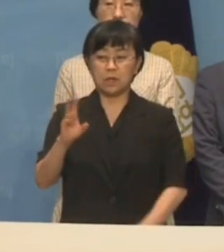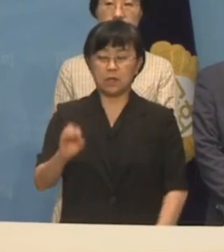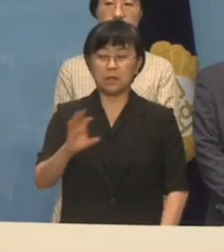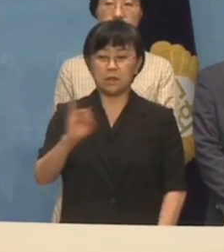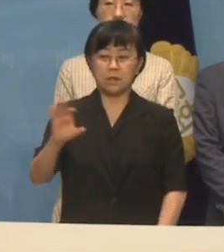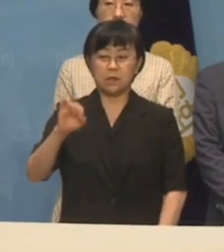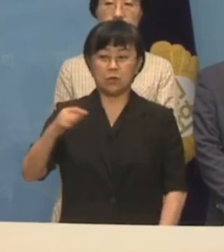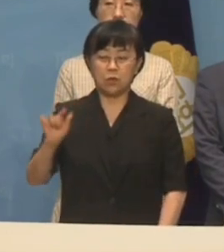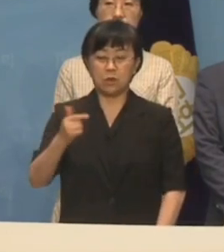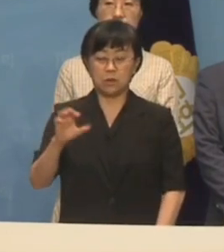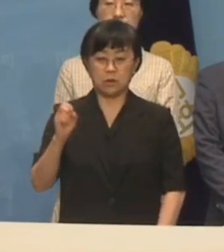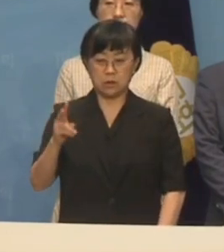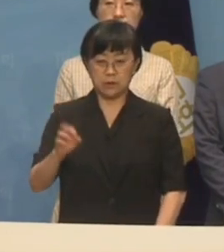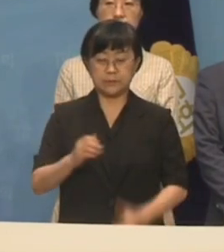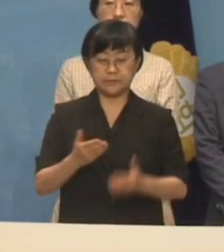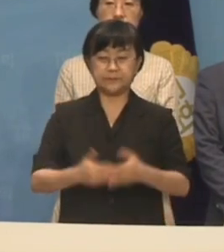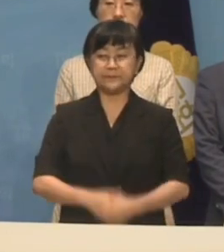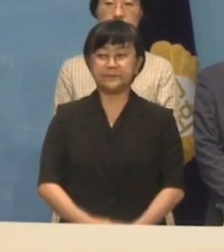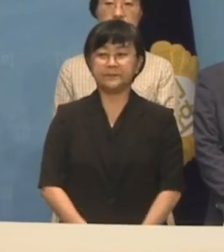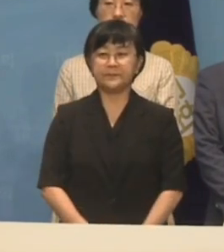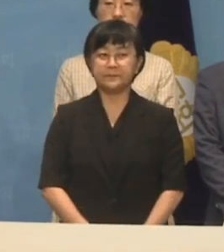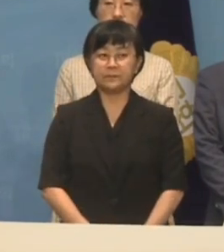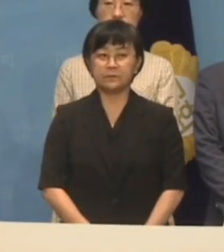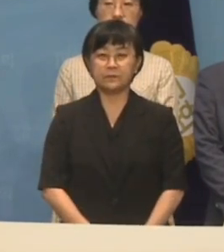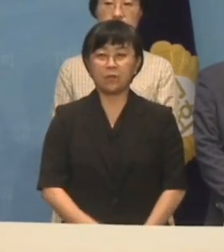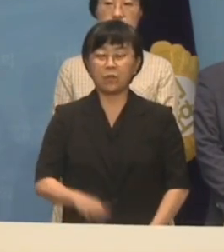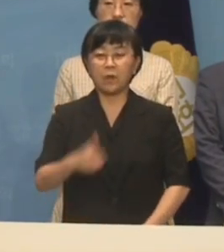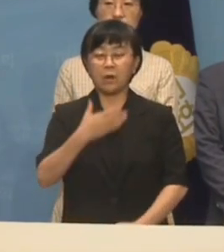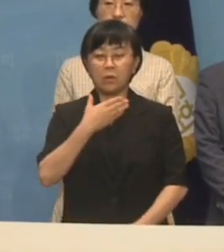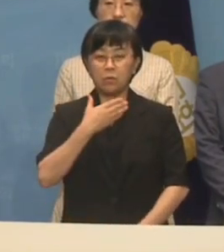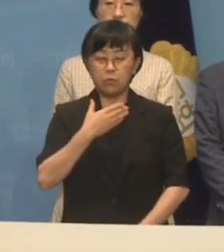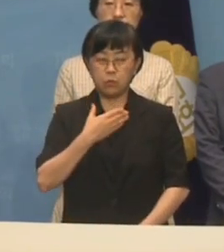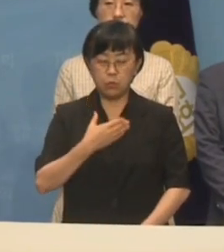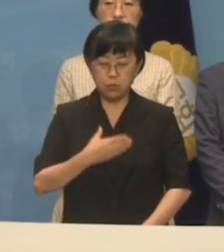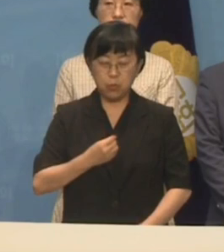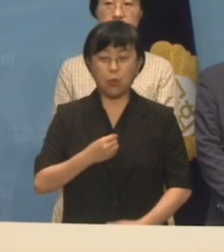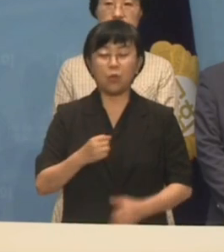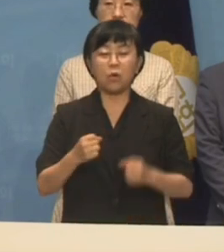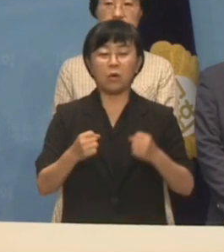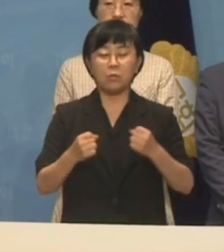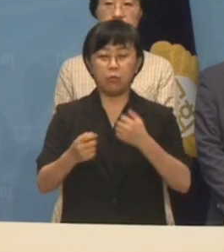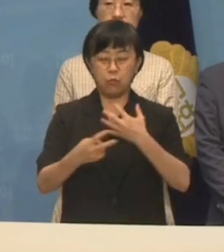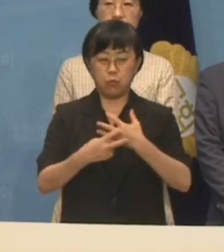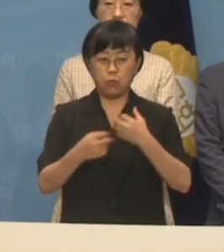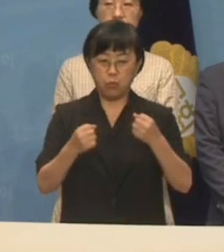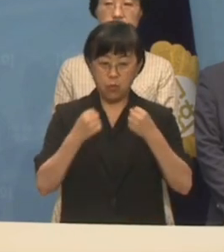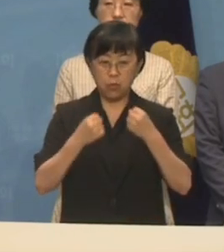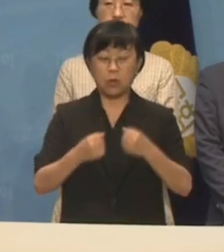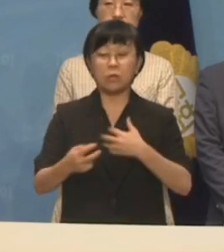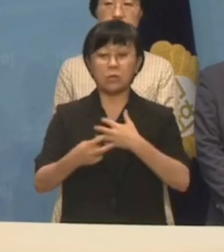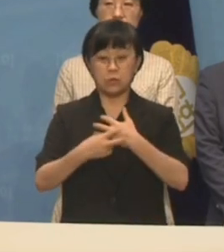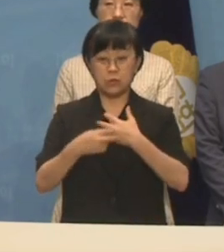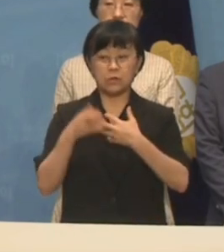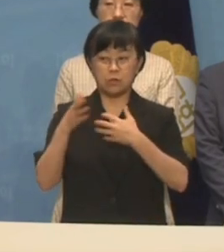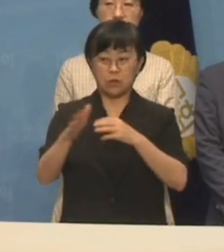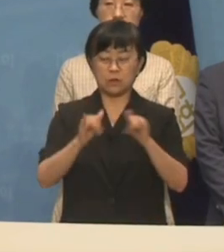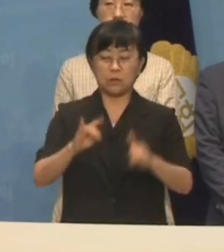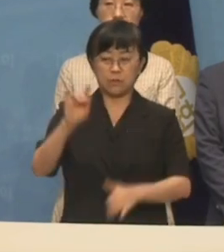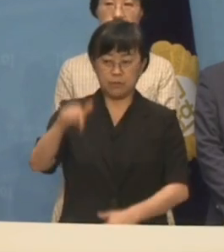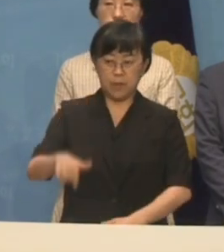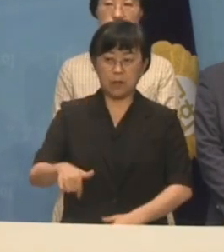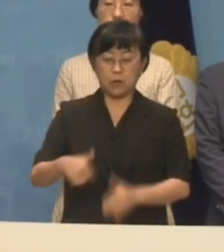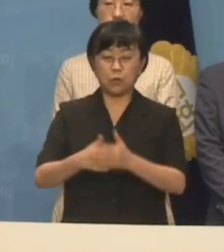양이원영 의원님 오셨습니다. 그리고 보건의료 전문가이십니다. 서울대 전 명예교수이신 백도명